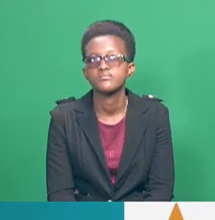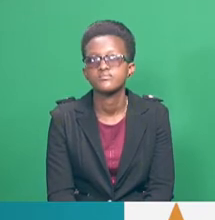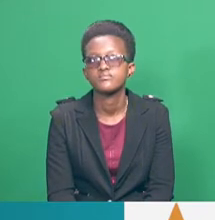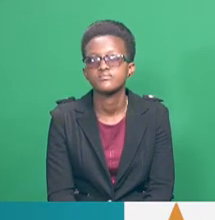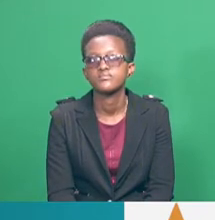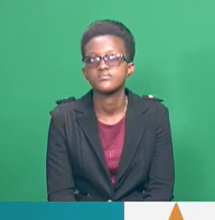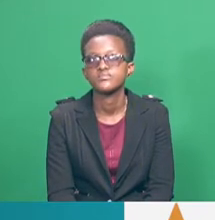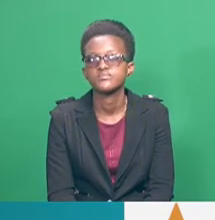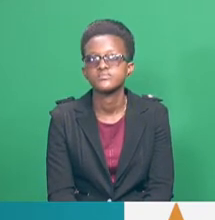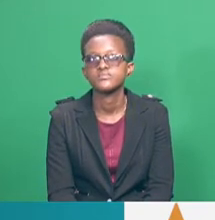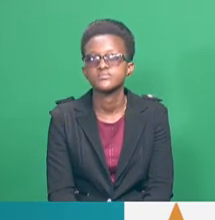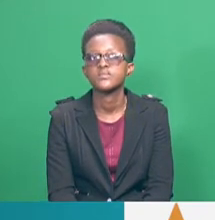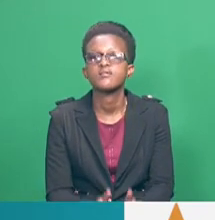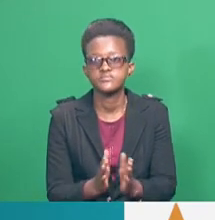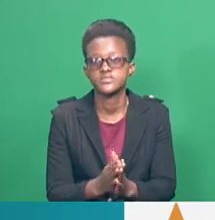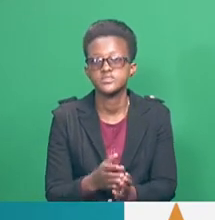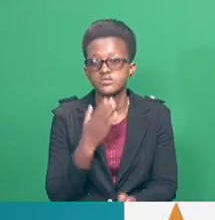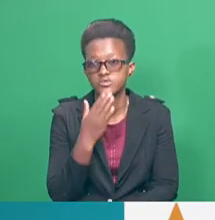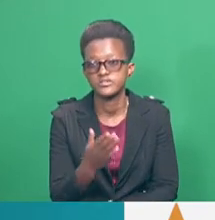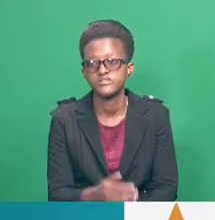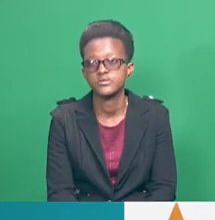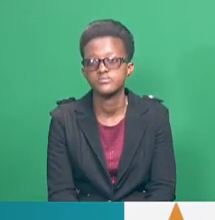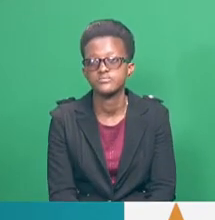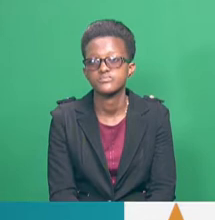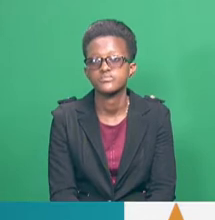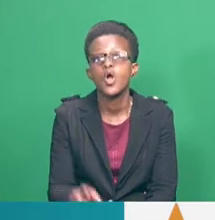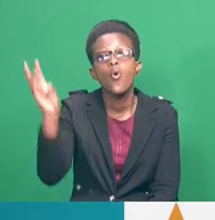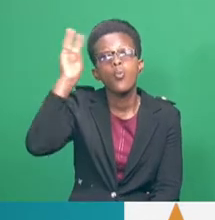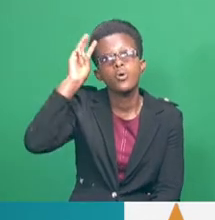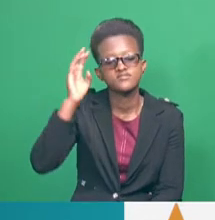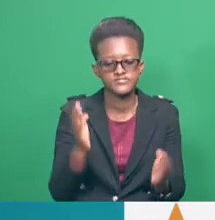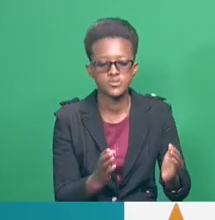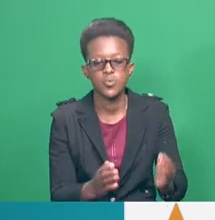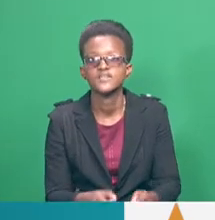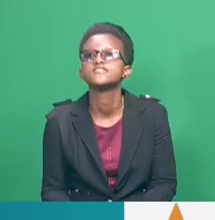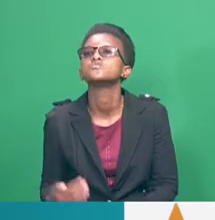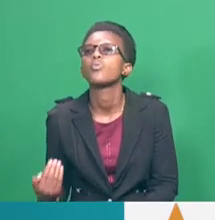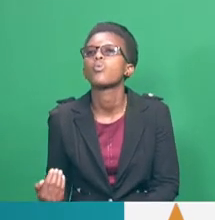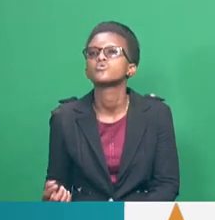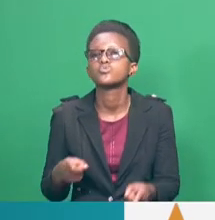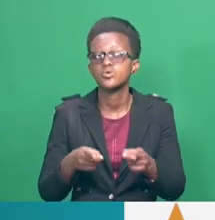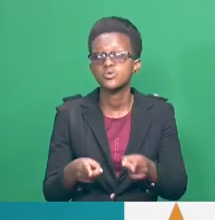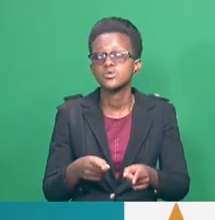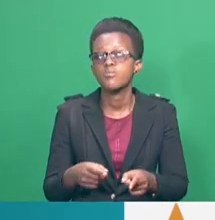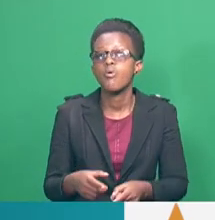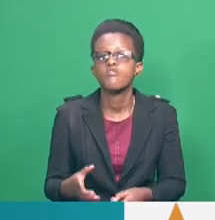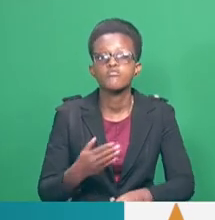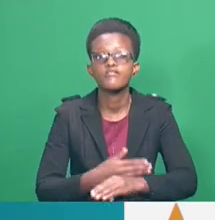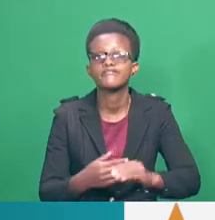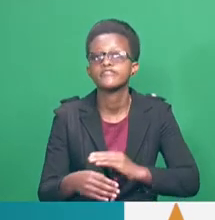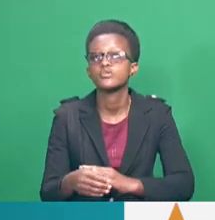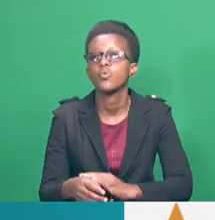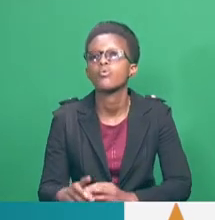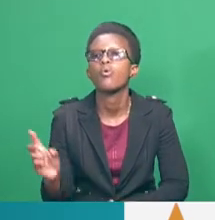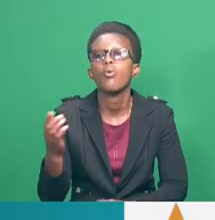Asante sana Salma Mrisho kwa taarifa hiyo. Wazazi na walezi wa watoto wenye ulemavu wa viungo wameomba kuacha tabia ya